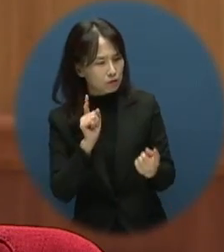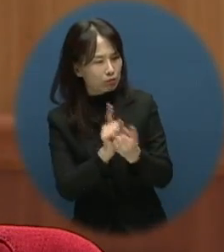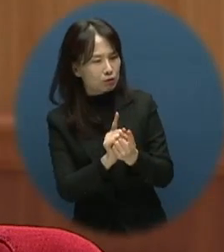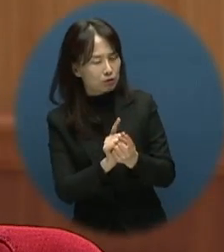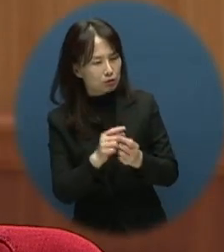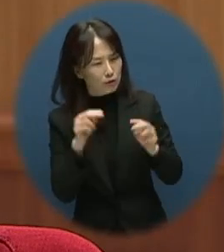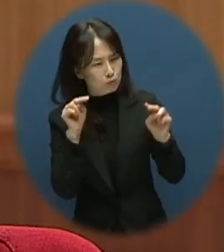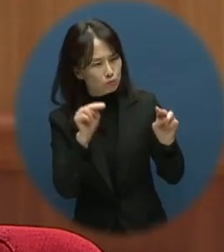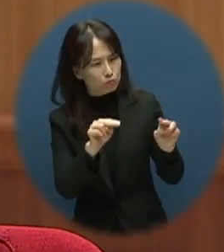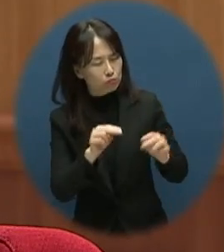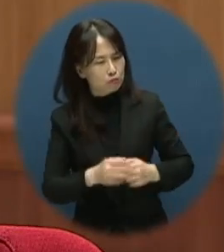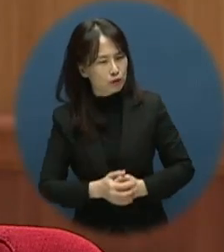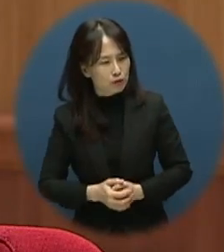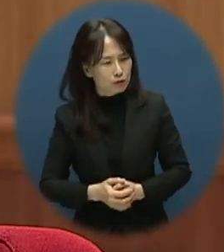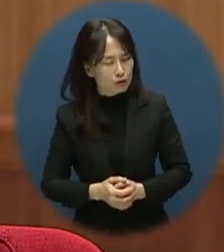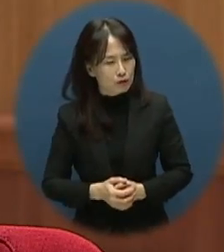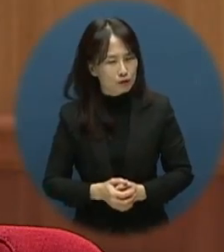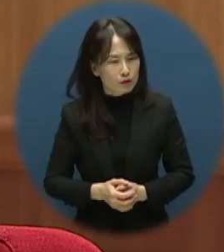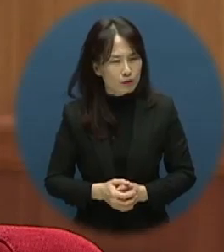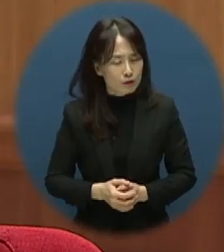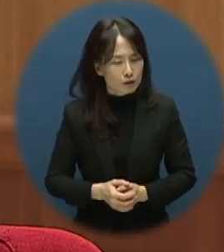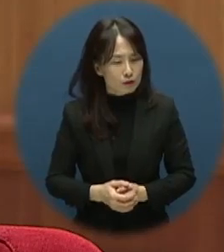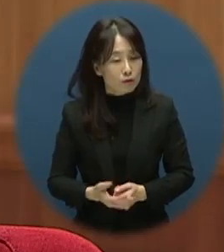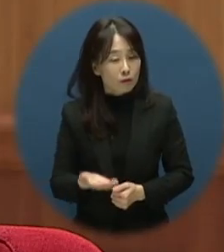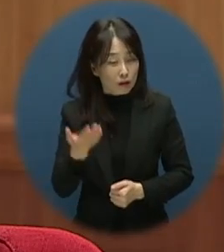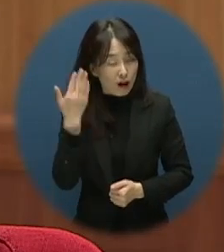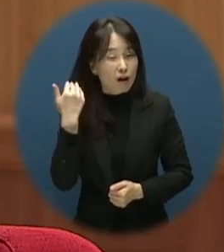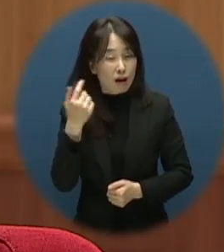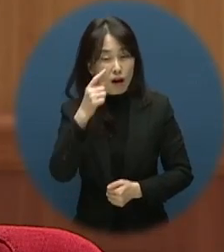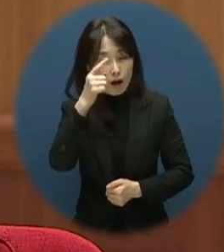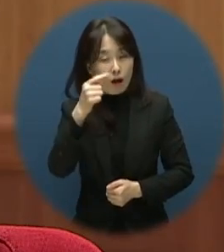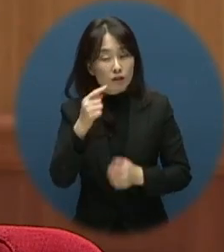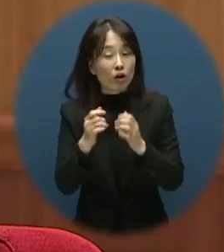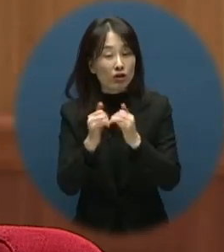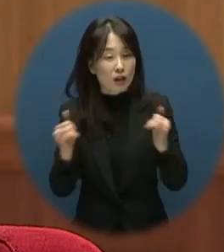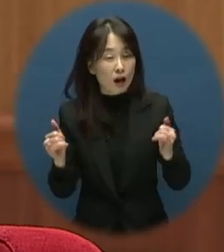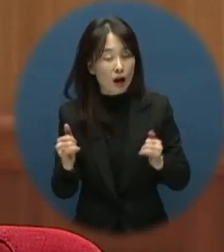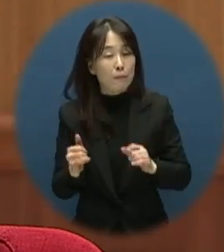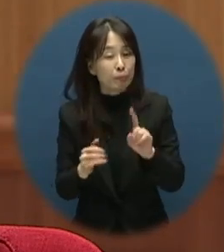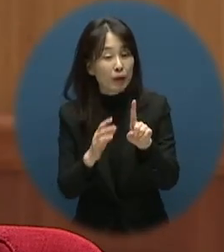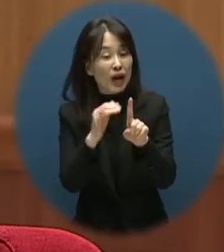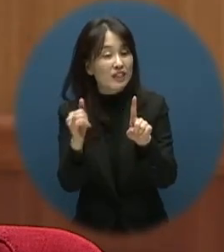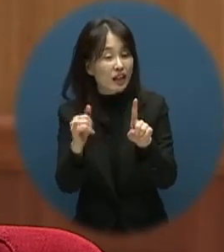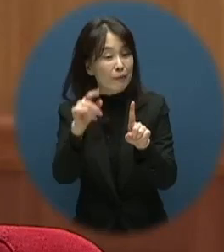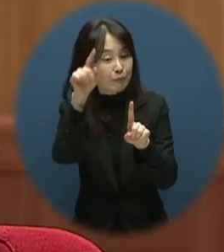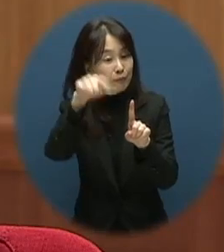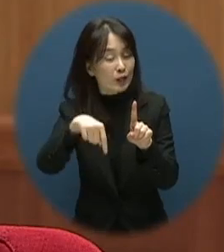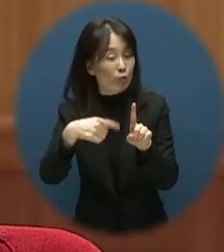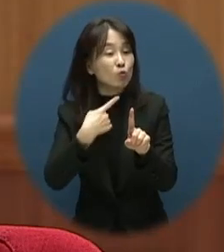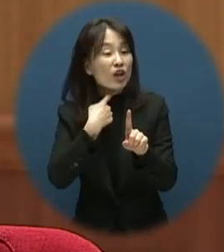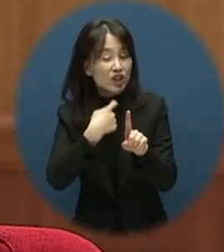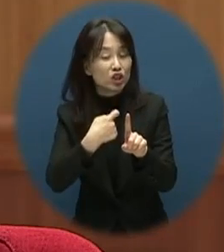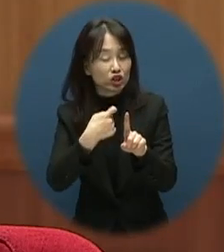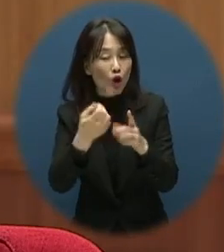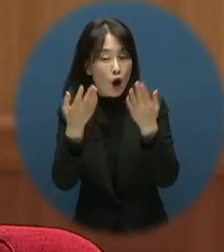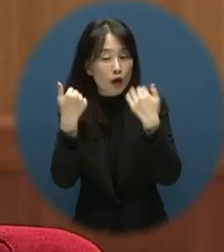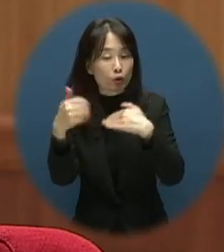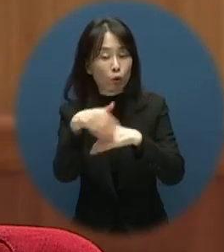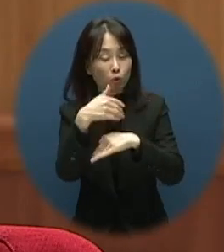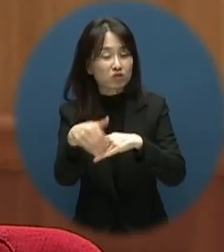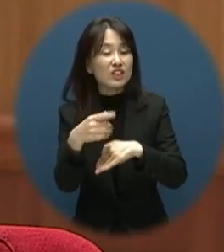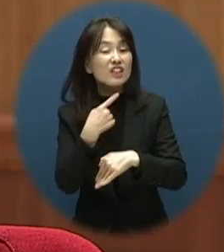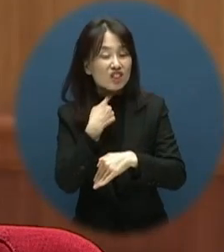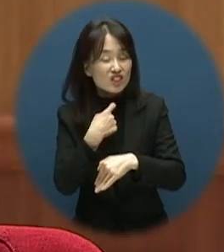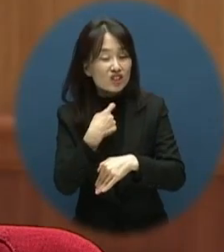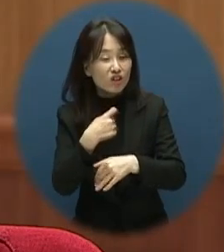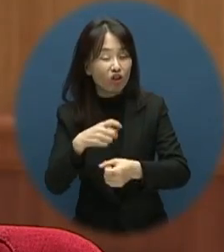뭐, 하시는 말씀은, 외국인 여기서 한의대 전에 또 한 분 다니셨는데,